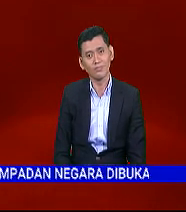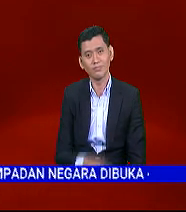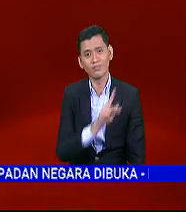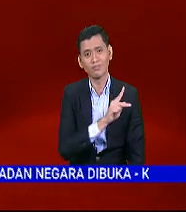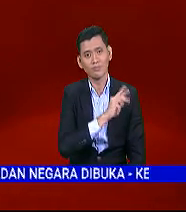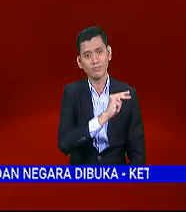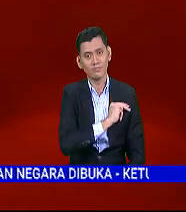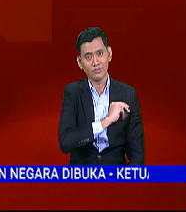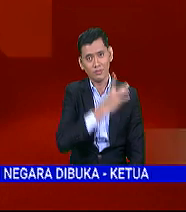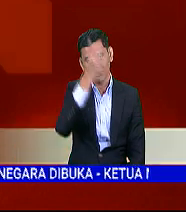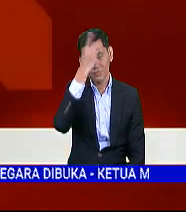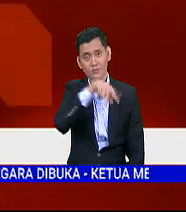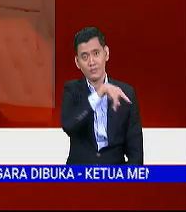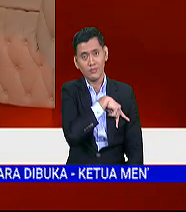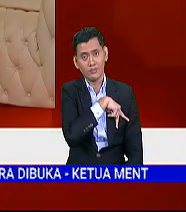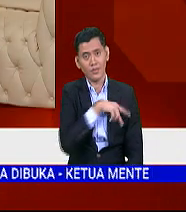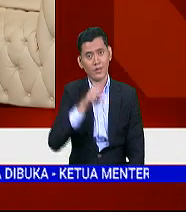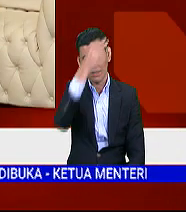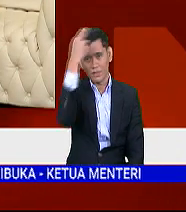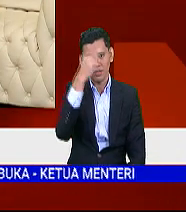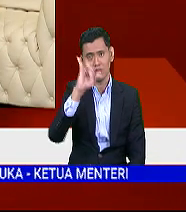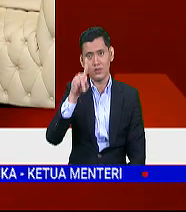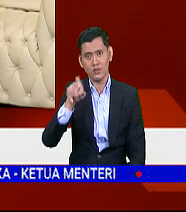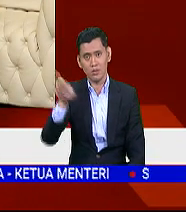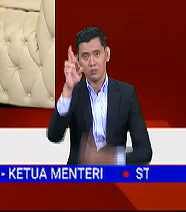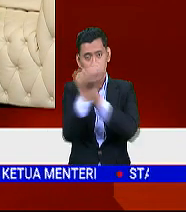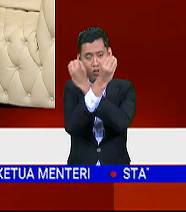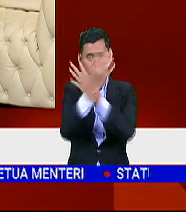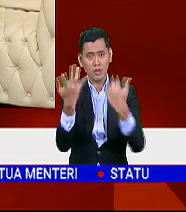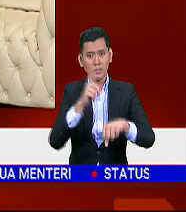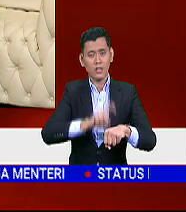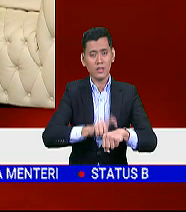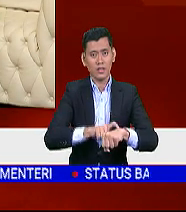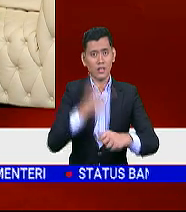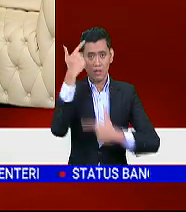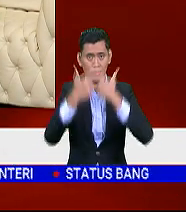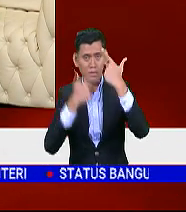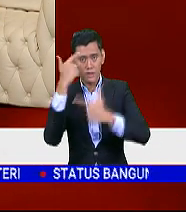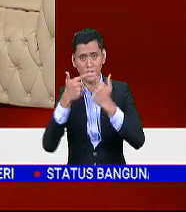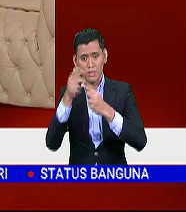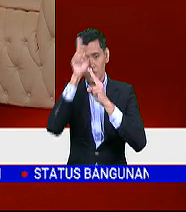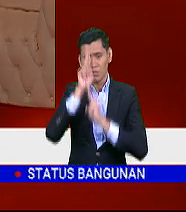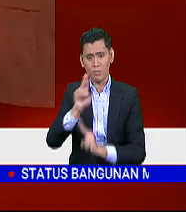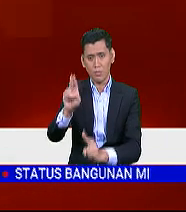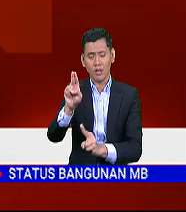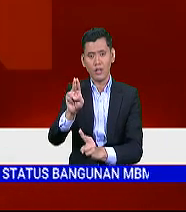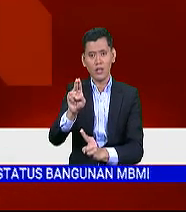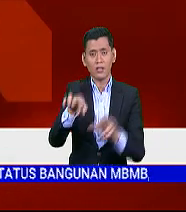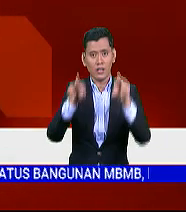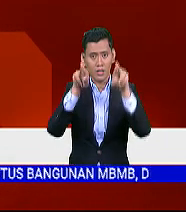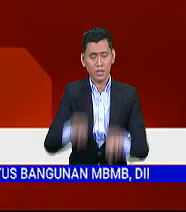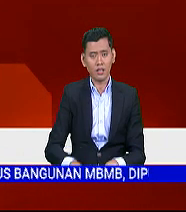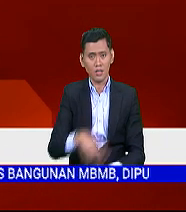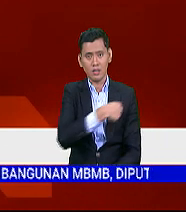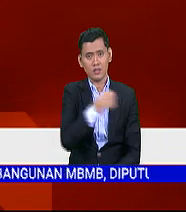Ketua Menteri Datuk Seri Panglima Haji Jinor berkata demikian dalam kenyataan yang dikeluarkan sempena kunjungan hormat Konsul Jeneral Republik Rakyat China